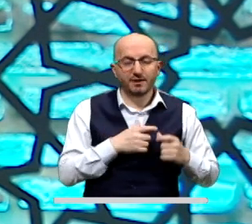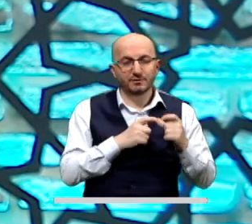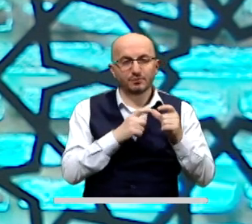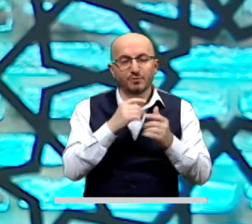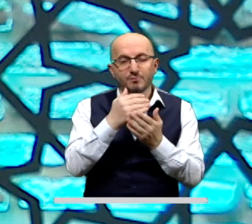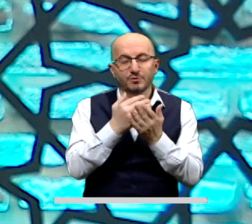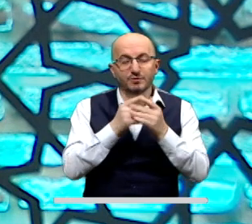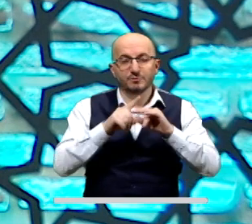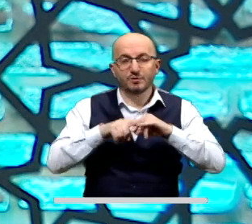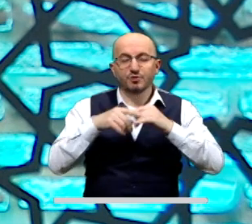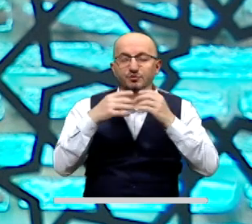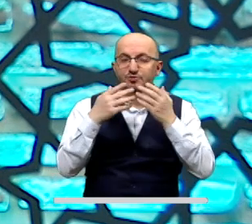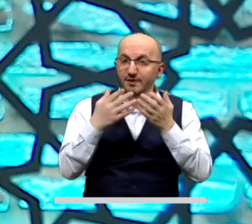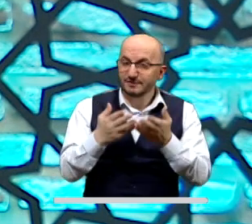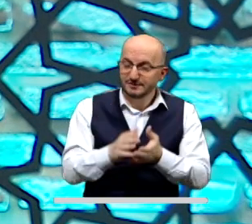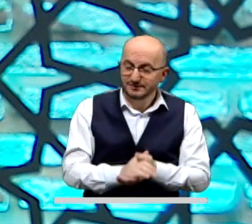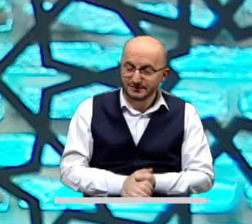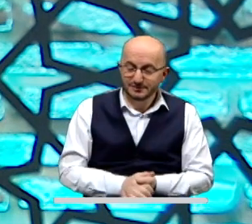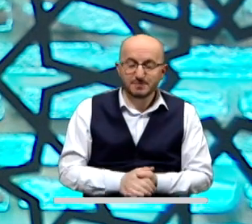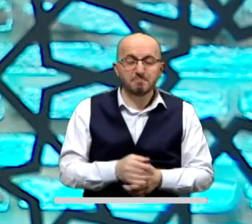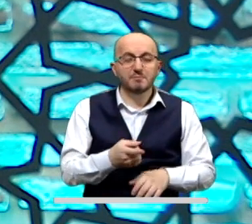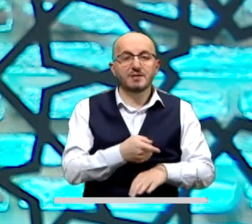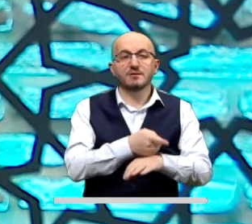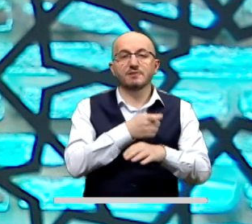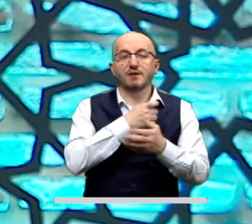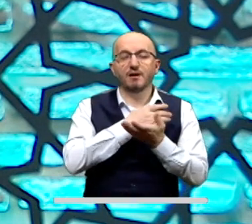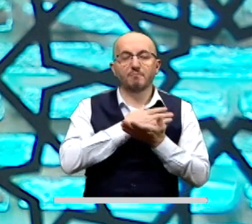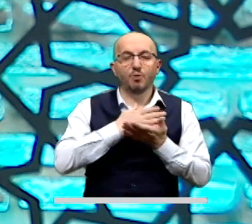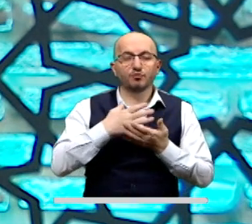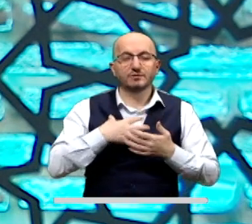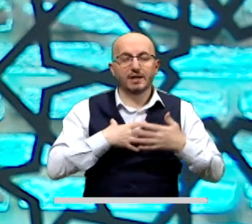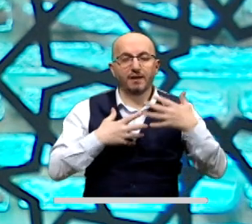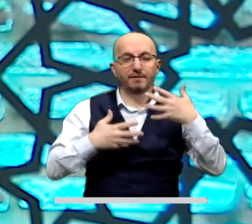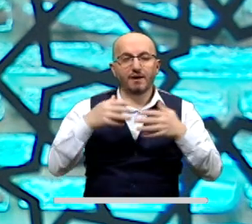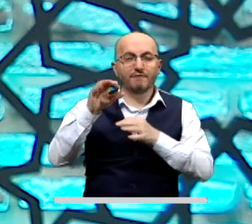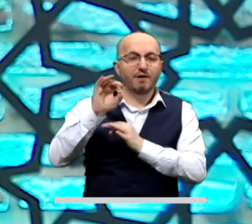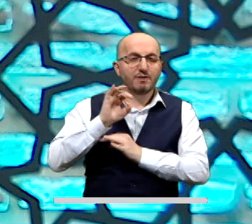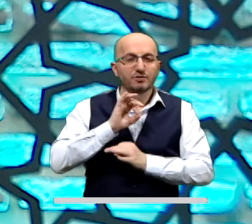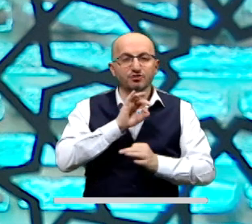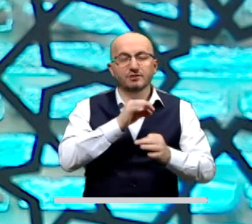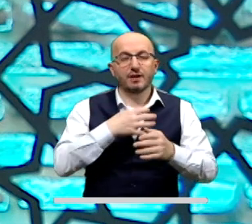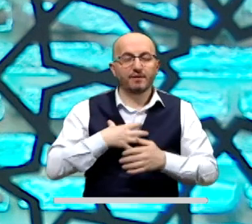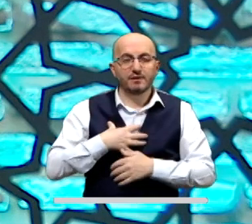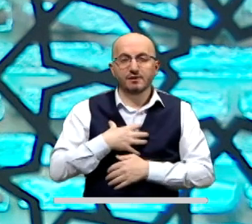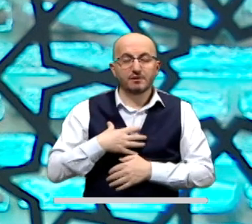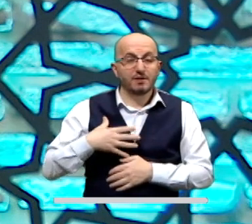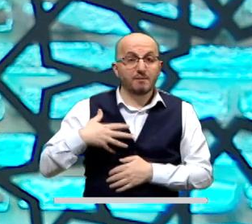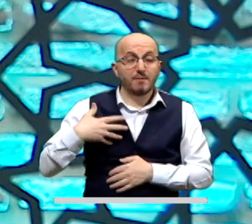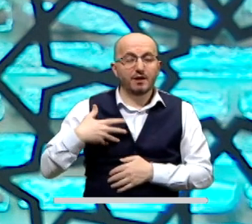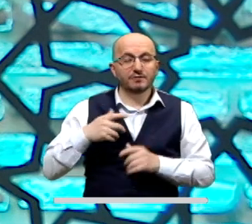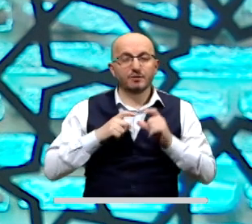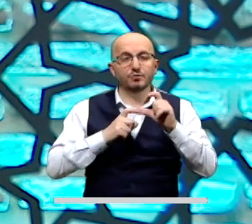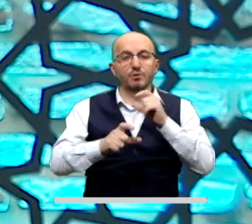programına hoş geldiniz Sefa getirdiniz Yaklaşık bir saat boyunca Diyanet TV aracılığıyla dini anlamda merak edilen